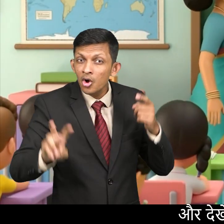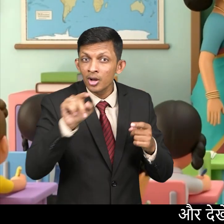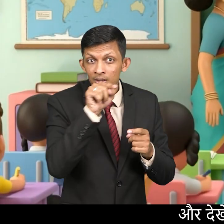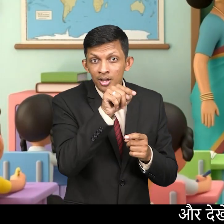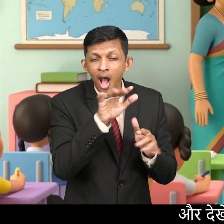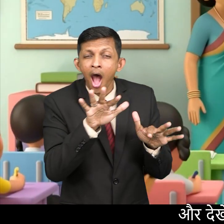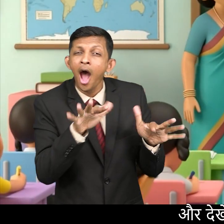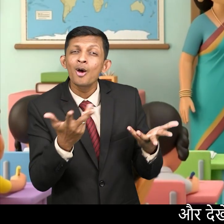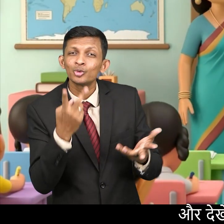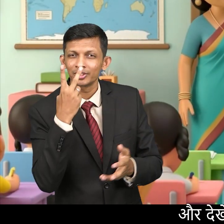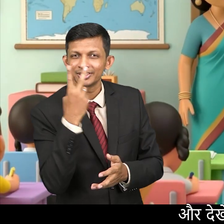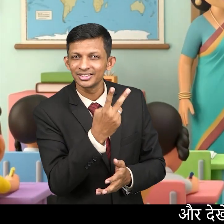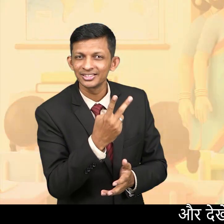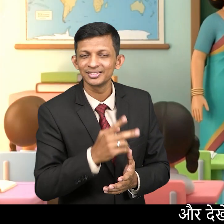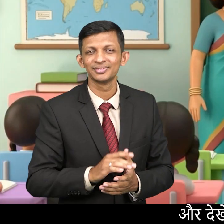हैं।